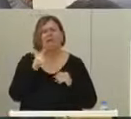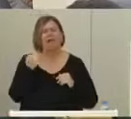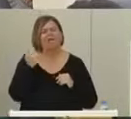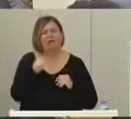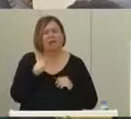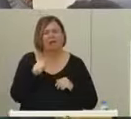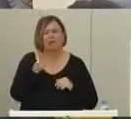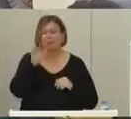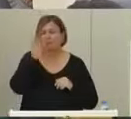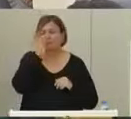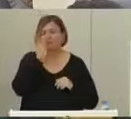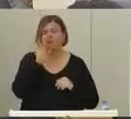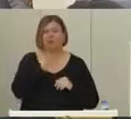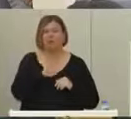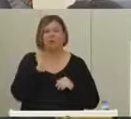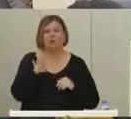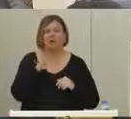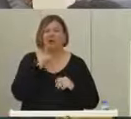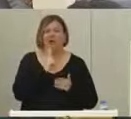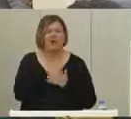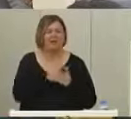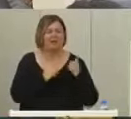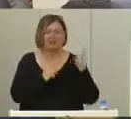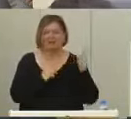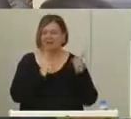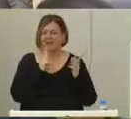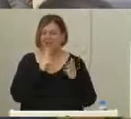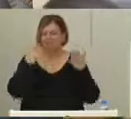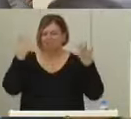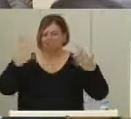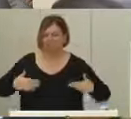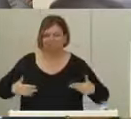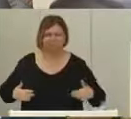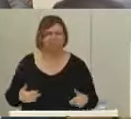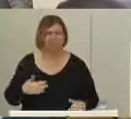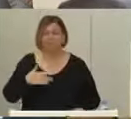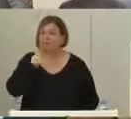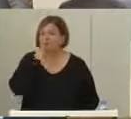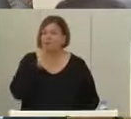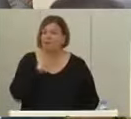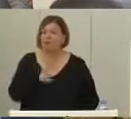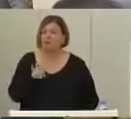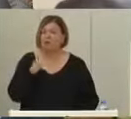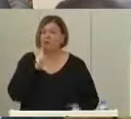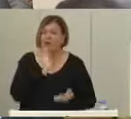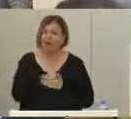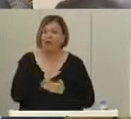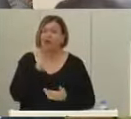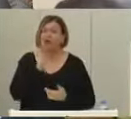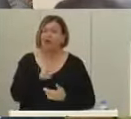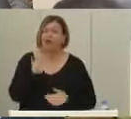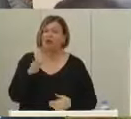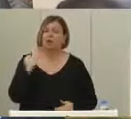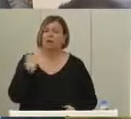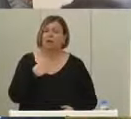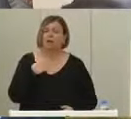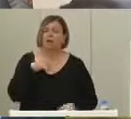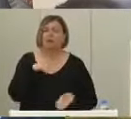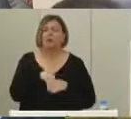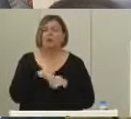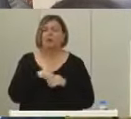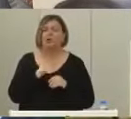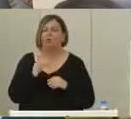ayda 544 kararı, bu sizin verileriniz. 544 kararın 44 tanesini oy